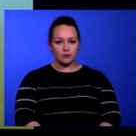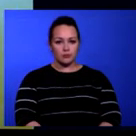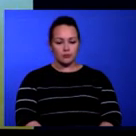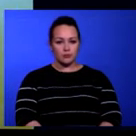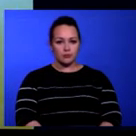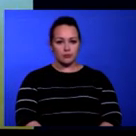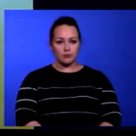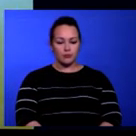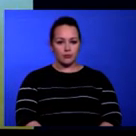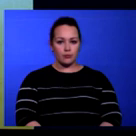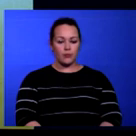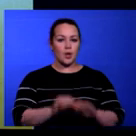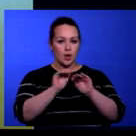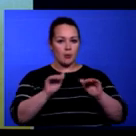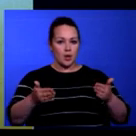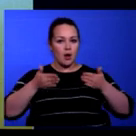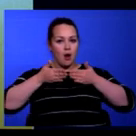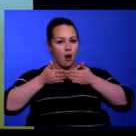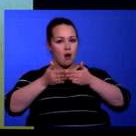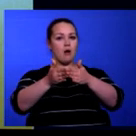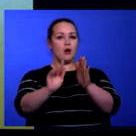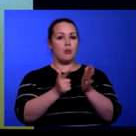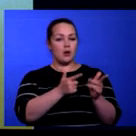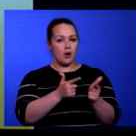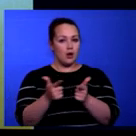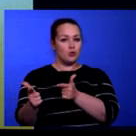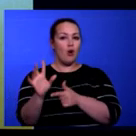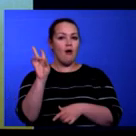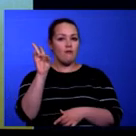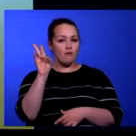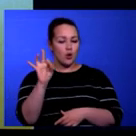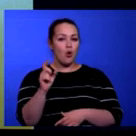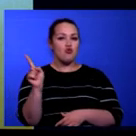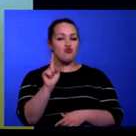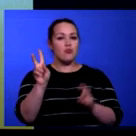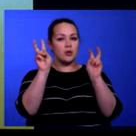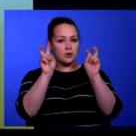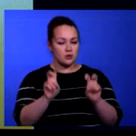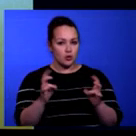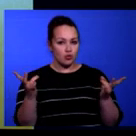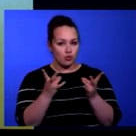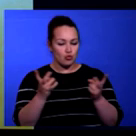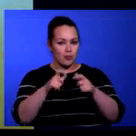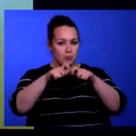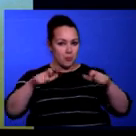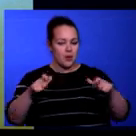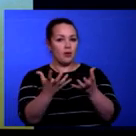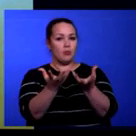итак ребята корабль готов но чтобы сесть на этот корабль нам нужно получить билет